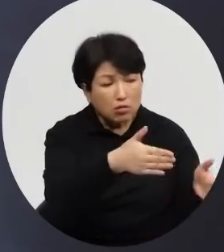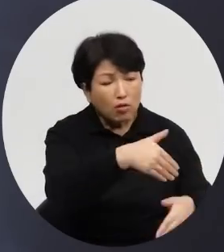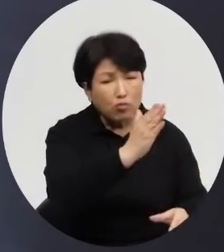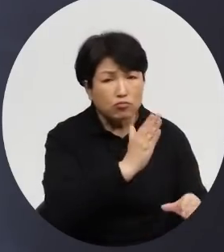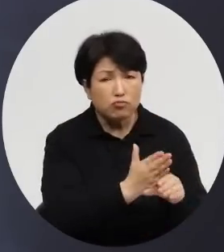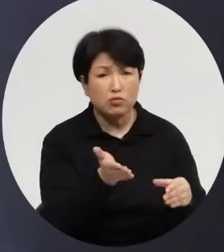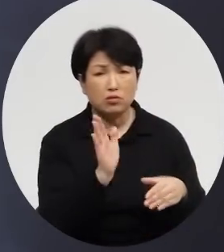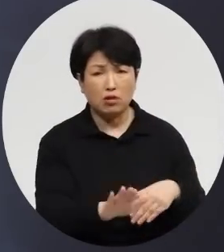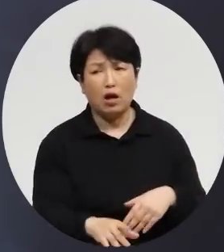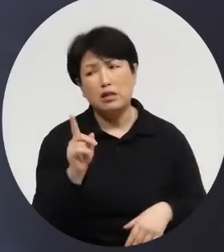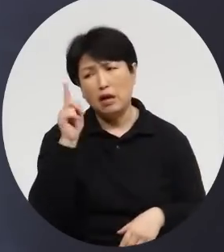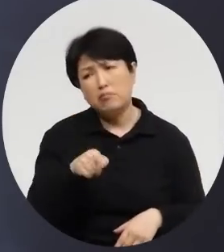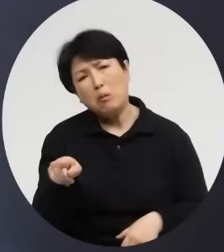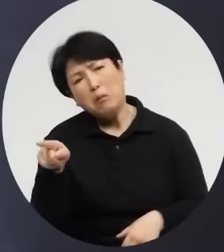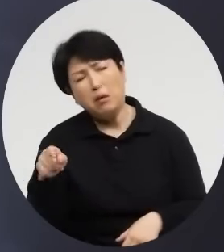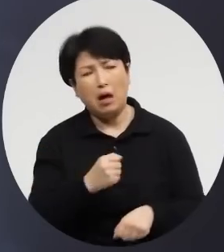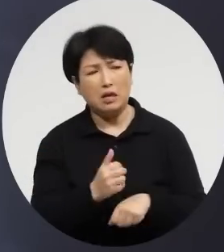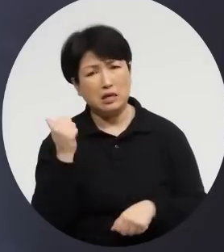그게 되겠어요?